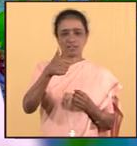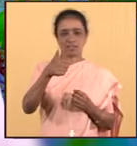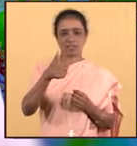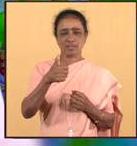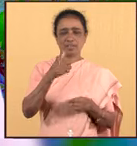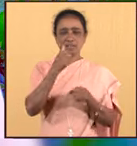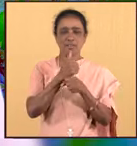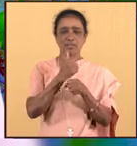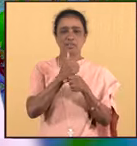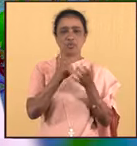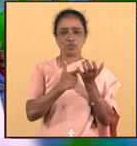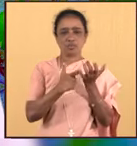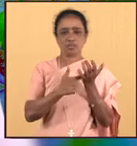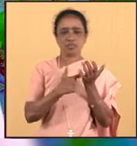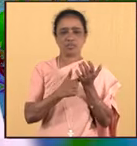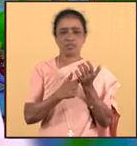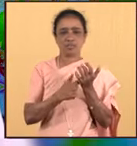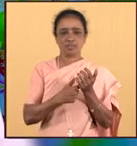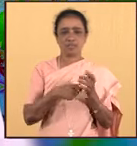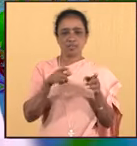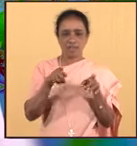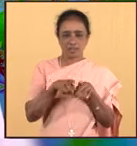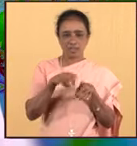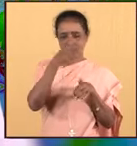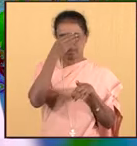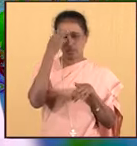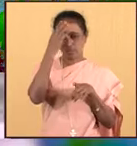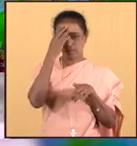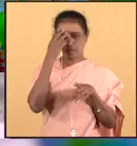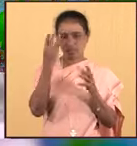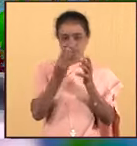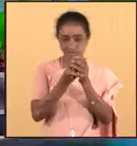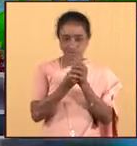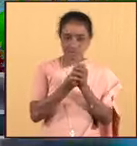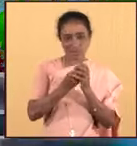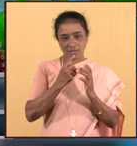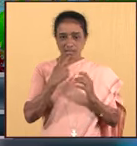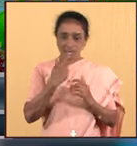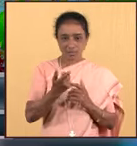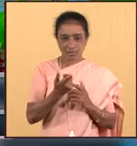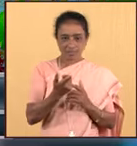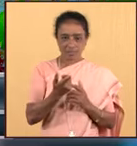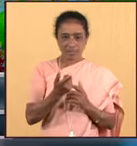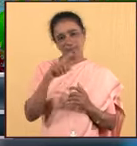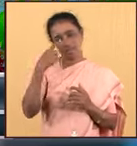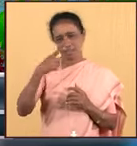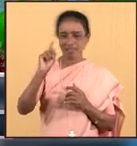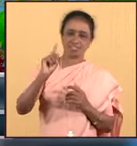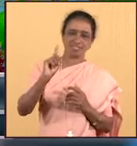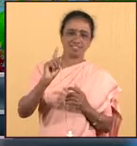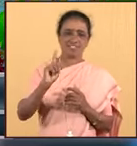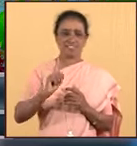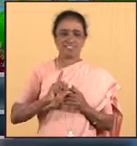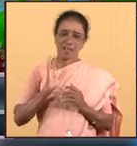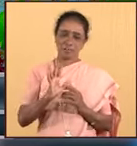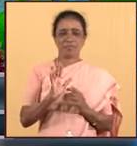1976 அரசியலமைப்பு சட்டத்தில் இந்த சமய சார்பின்மை ஏற்றுக்கொள்ளப்பட்டதா?